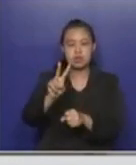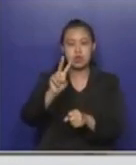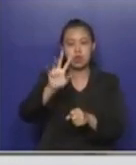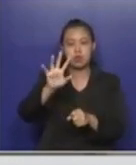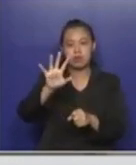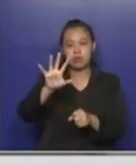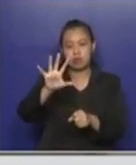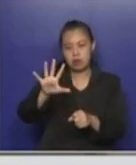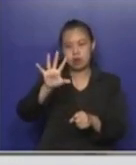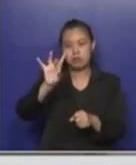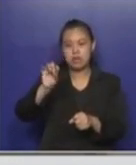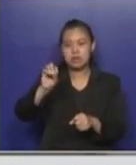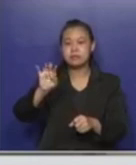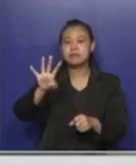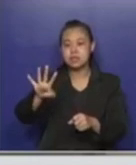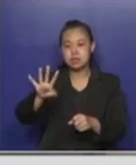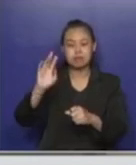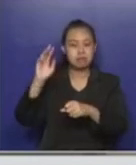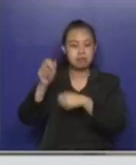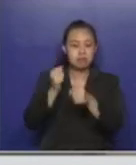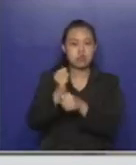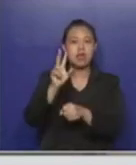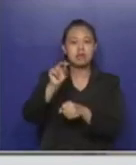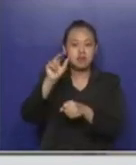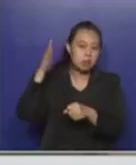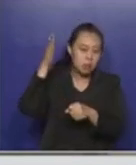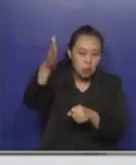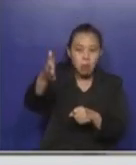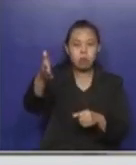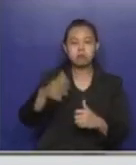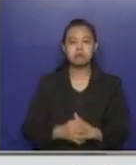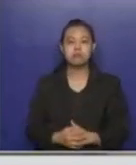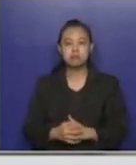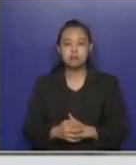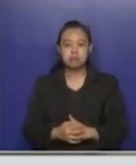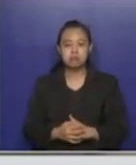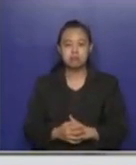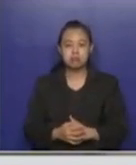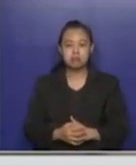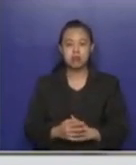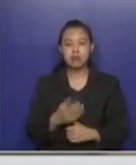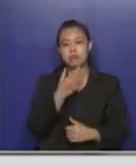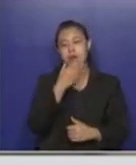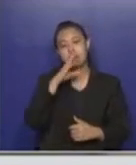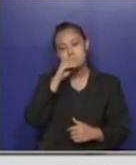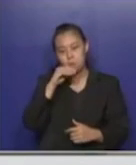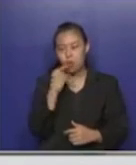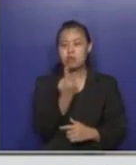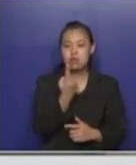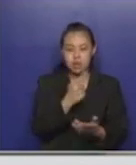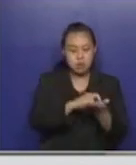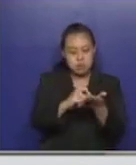2584 ค่ะอีก30กว่าปีจากนี้นะคะท่านพูดแต่ปากท่านเขียน